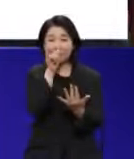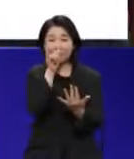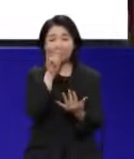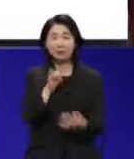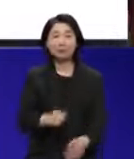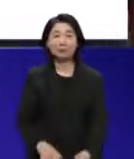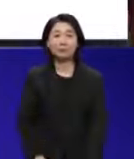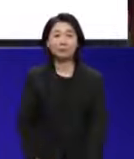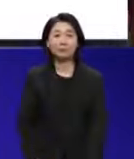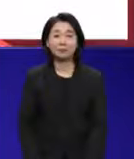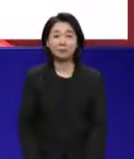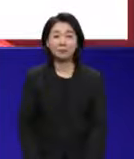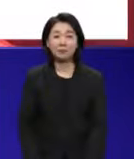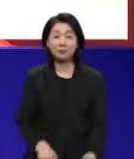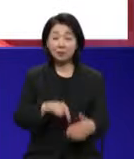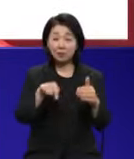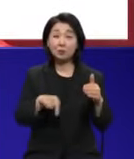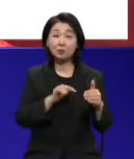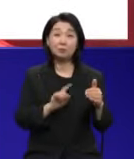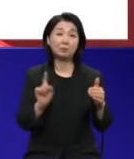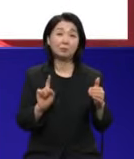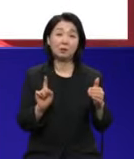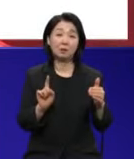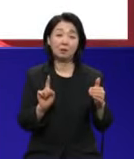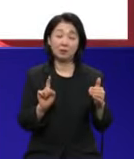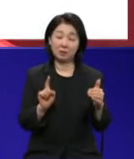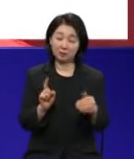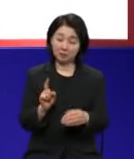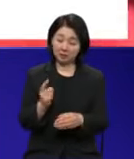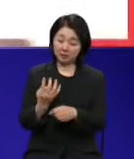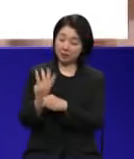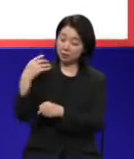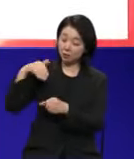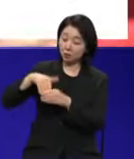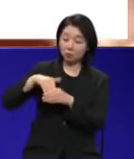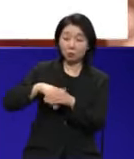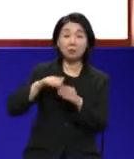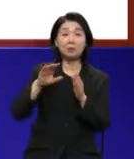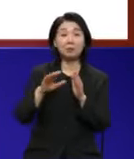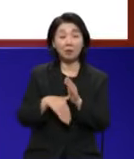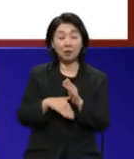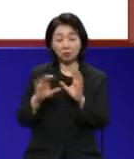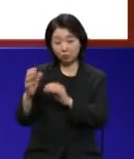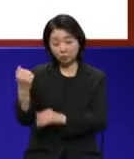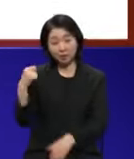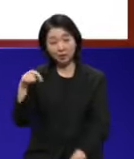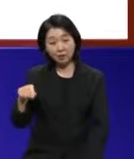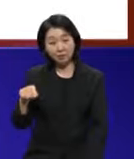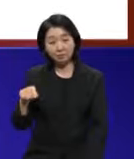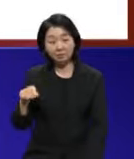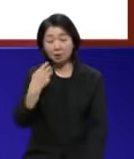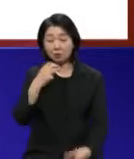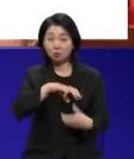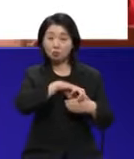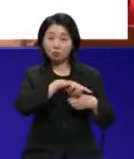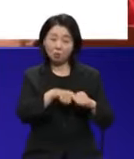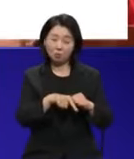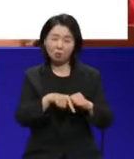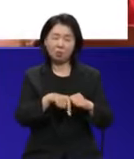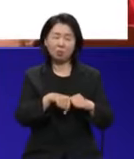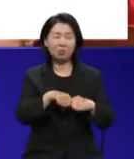많잖아요 근데이 중에서도 그 지난 선거 같은 경우에는 국민의 힘이 그 수도권 에서 사실 거의